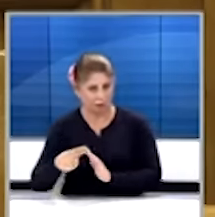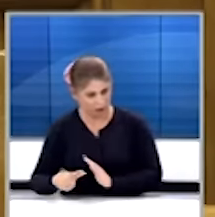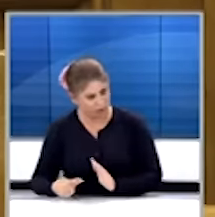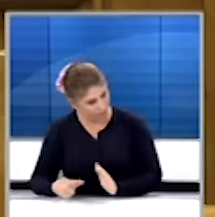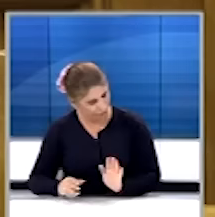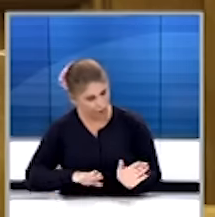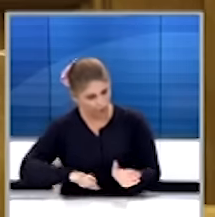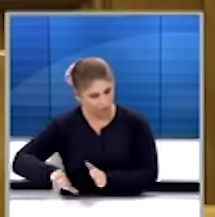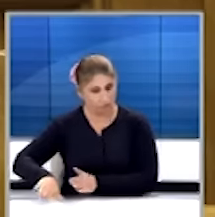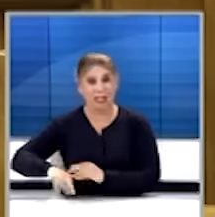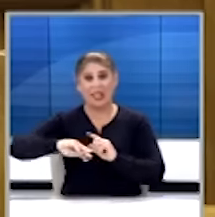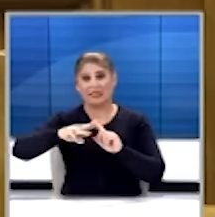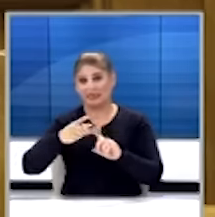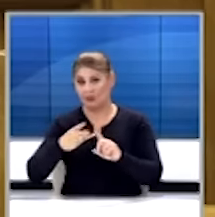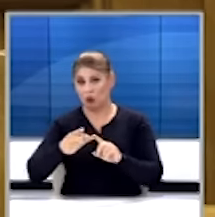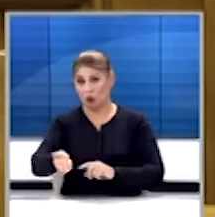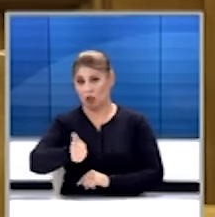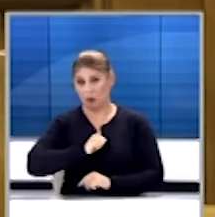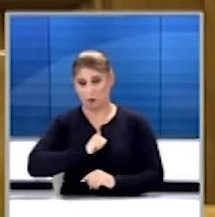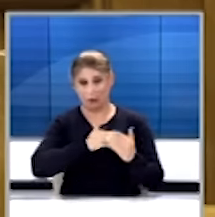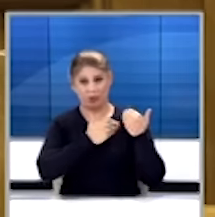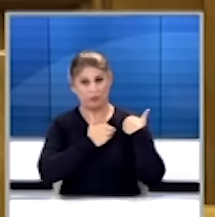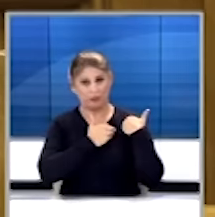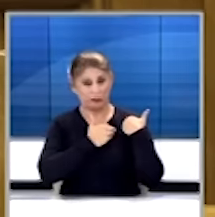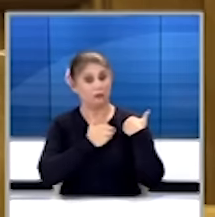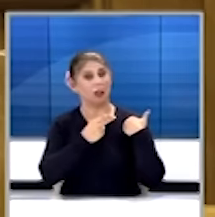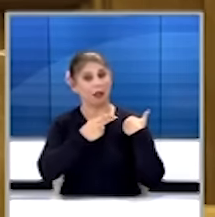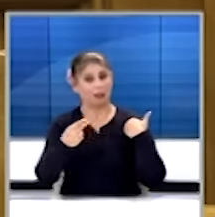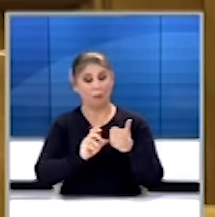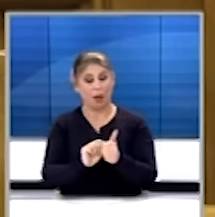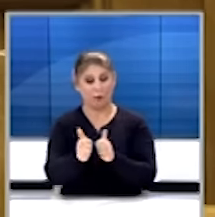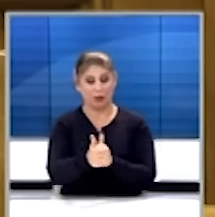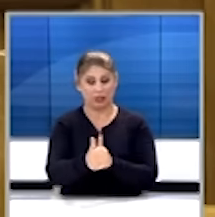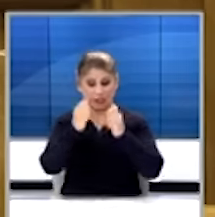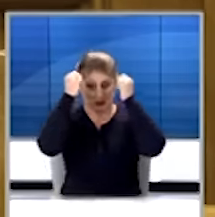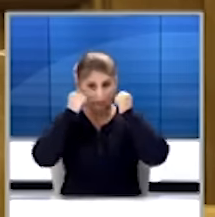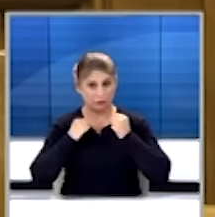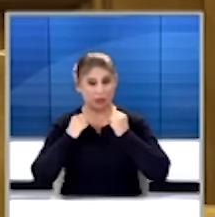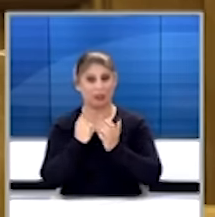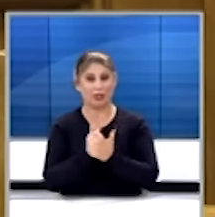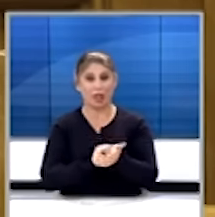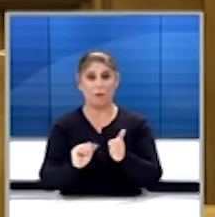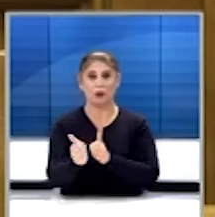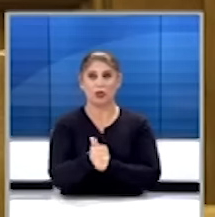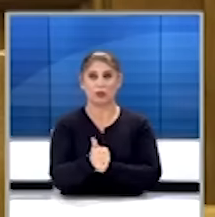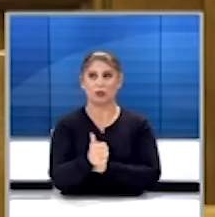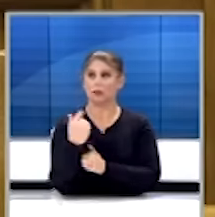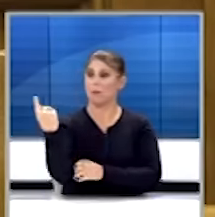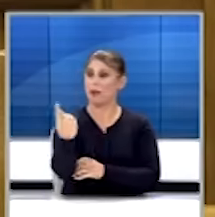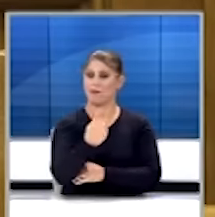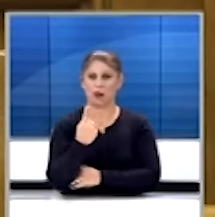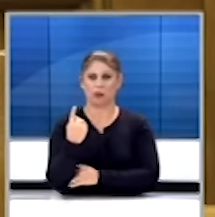Πάμε και στο τρίτο. Ατομική ευθύνη και στην αποκατάσταση των ζημιών και στην αποκατάσταση του φυσικού